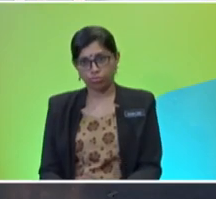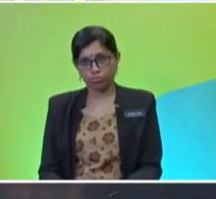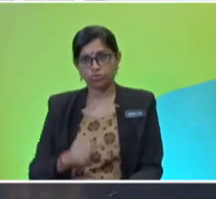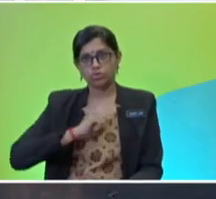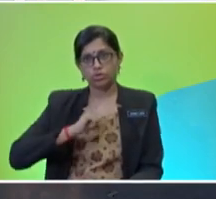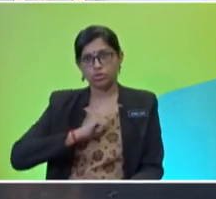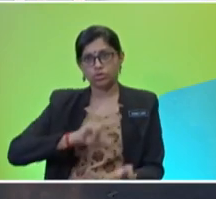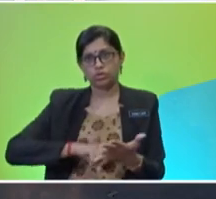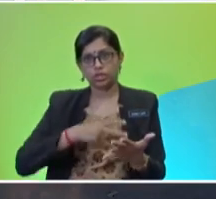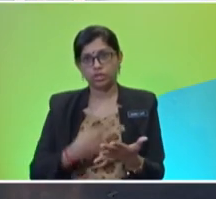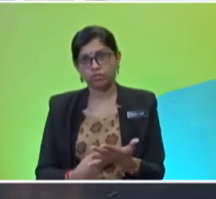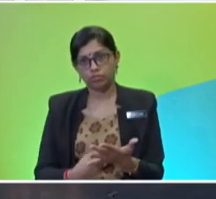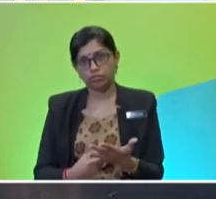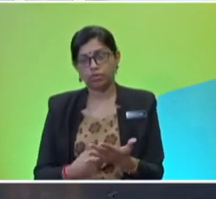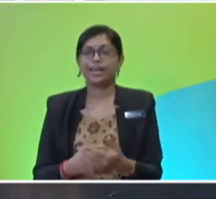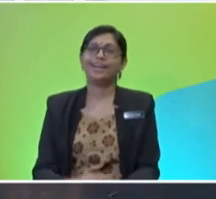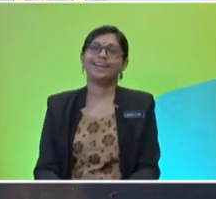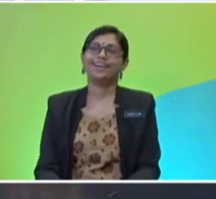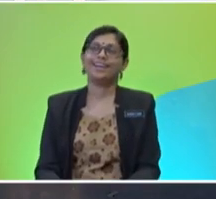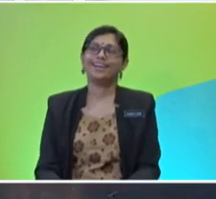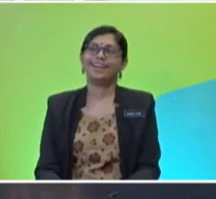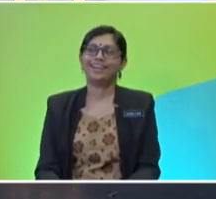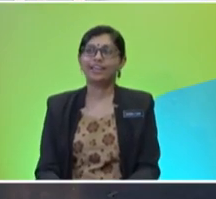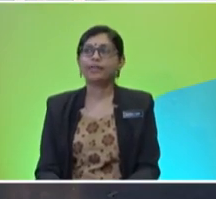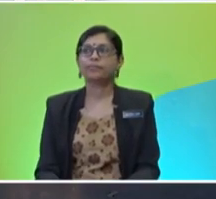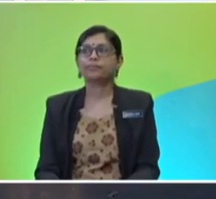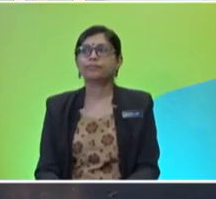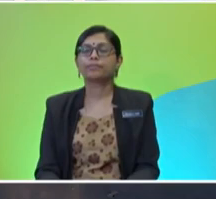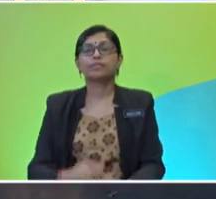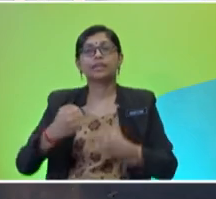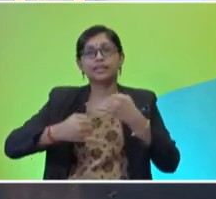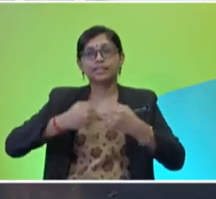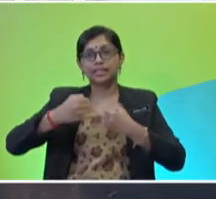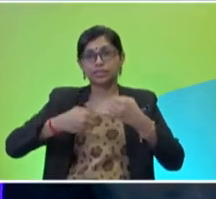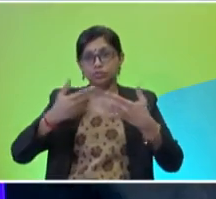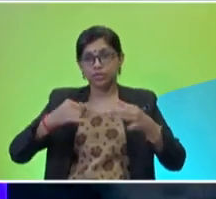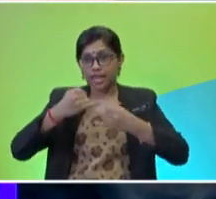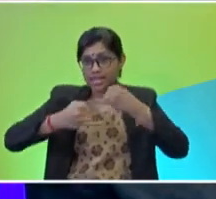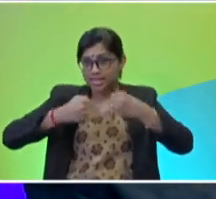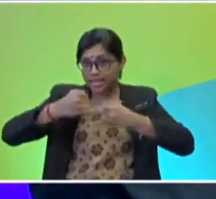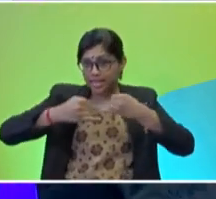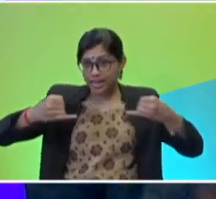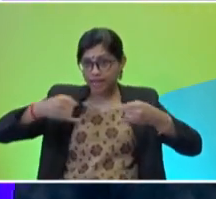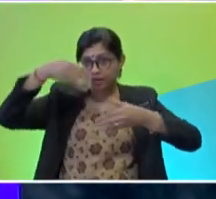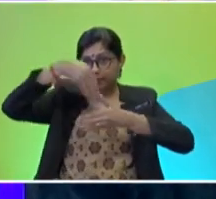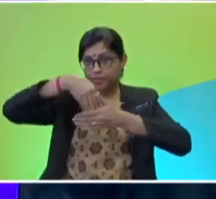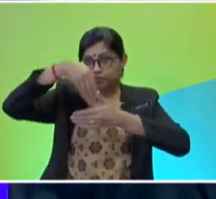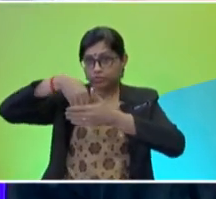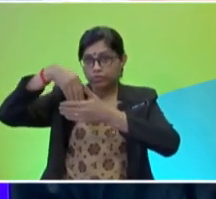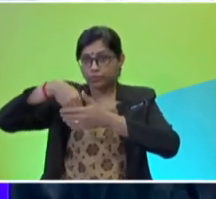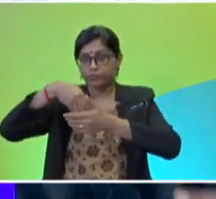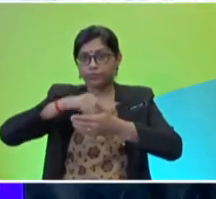terjatuh. Okey. Masukkan balik. Kita masukkan tali dia balik. Kita kemaskan, kita rapikan kawan kita